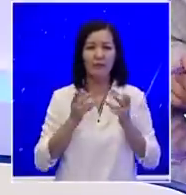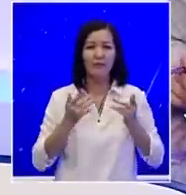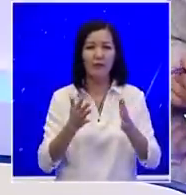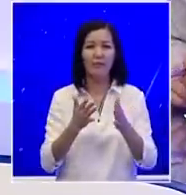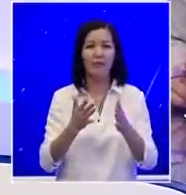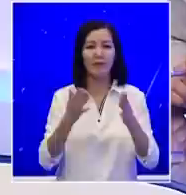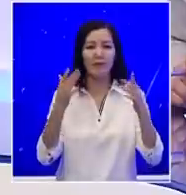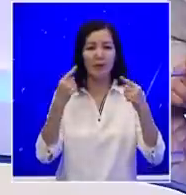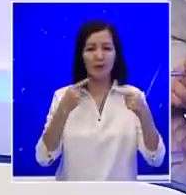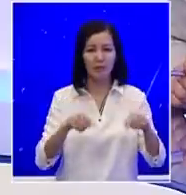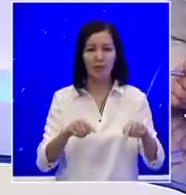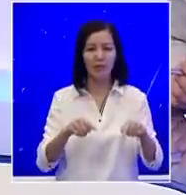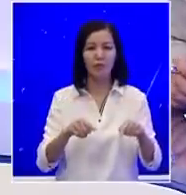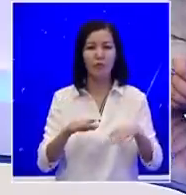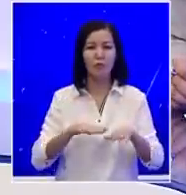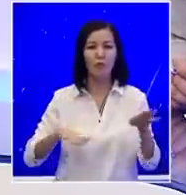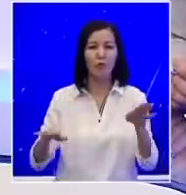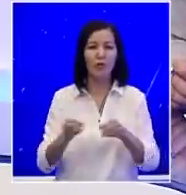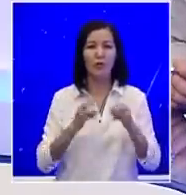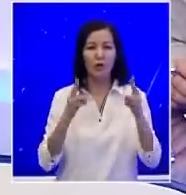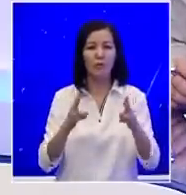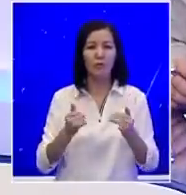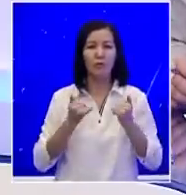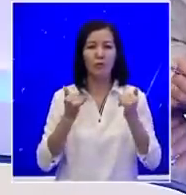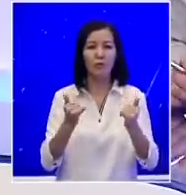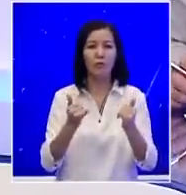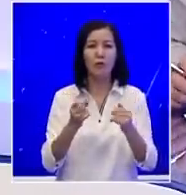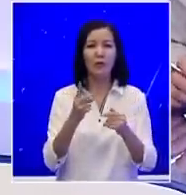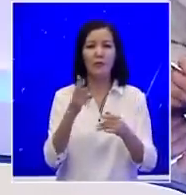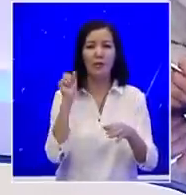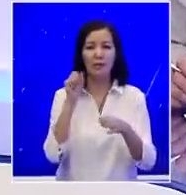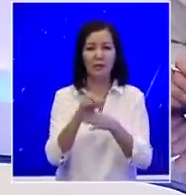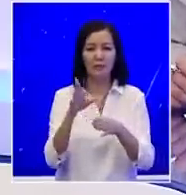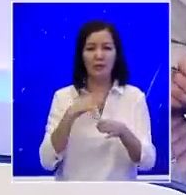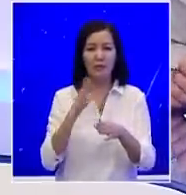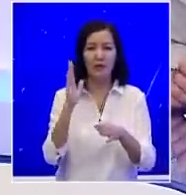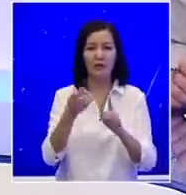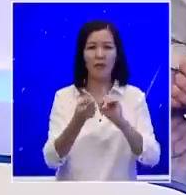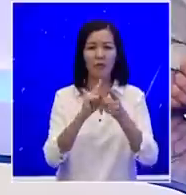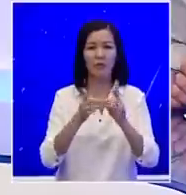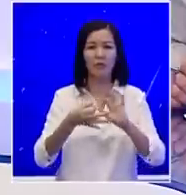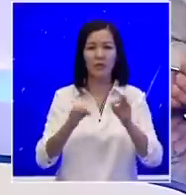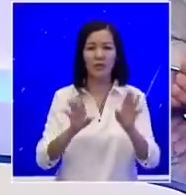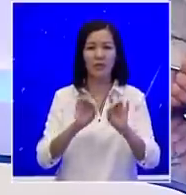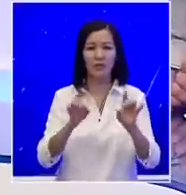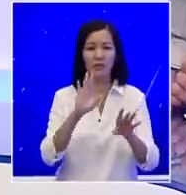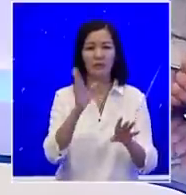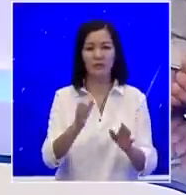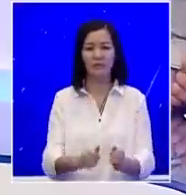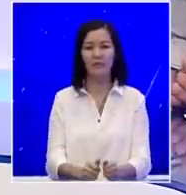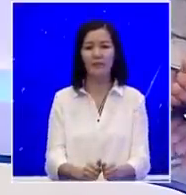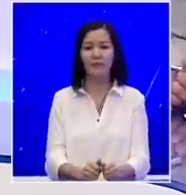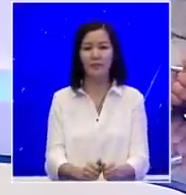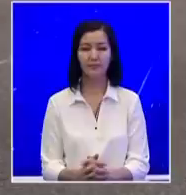талаптарын біртіндеп жеңілдетіп отырып, өңірлерге қауіпсіздік үшін бірқатар тапсырмалар берді. Алдағы өзгерістер жайлы Кәмшат Мұхамеджан